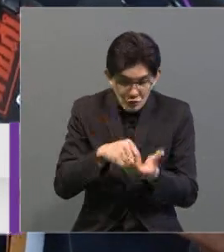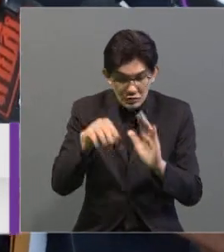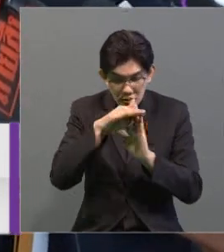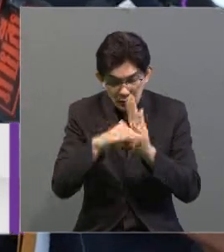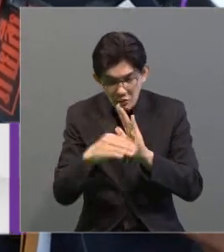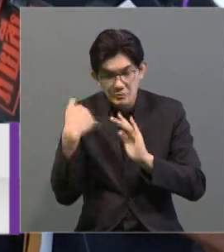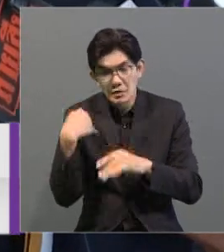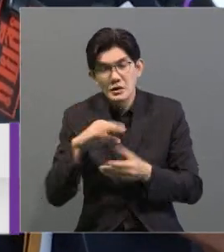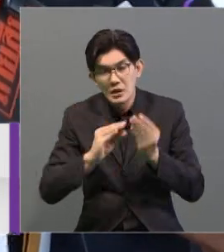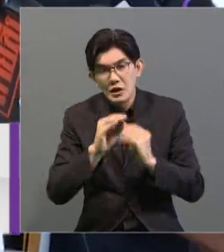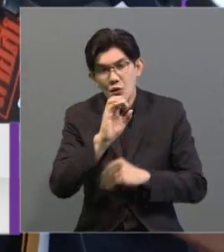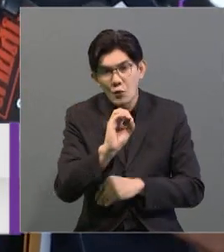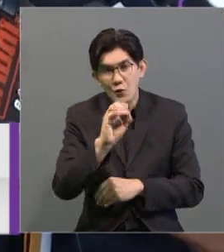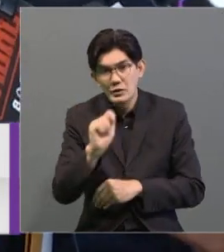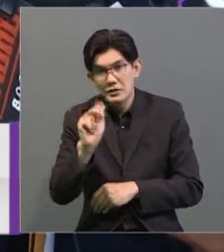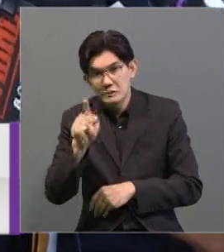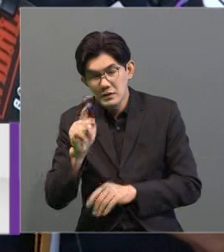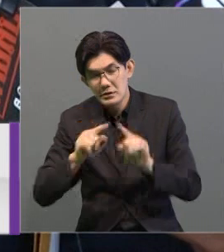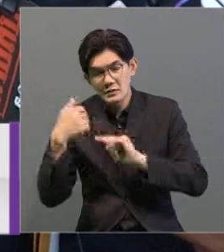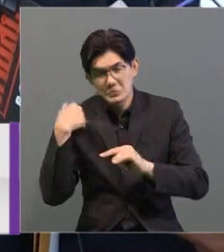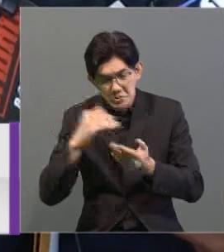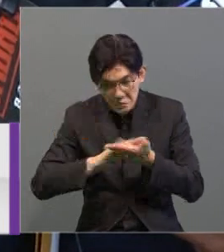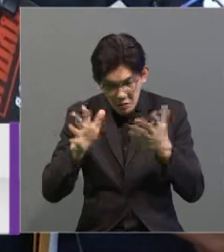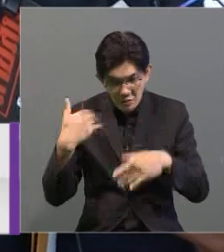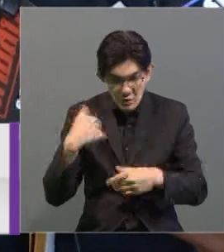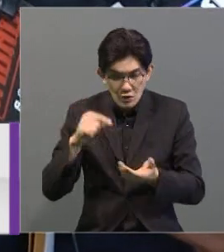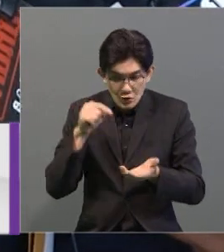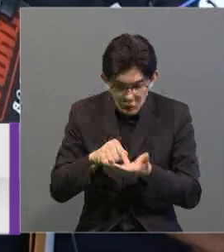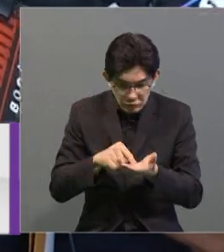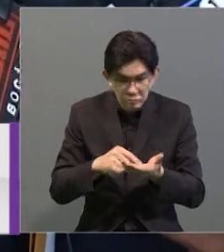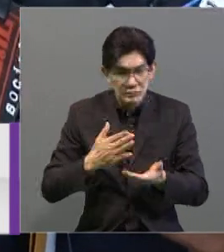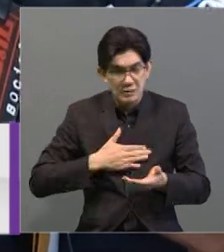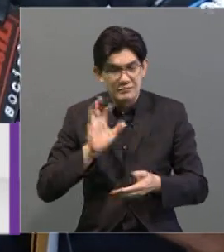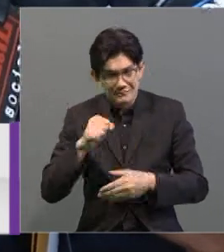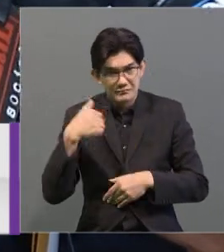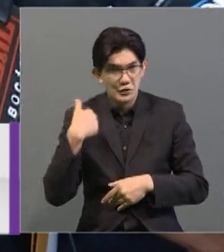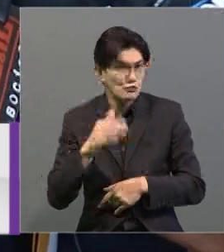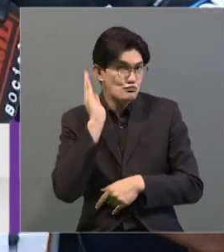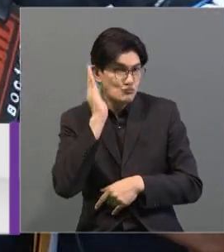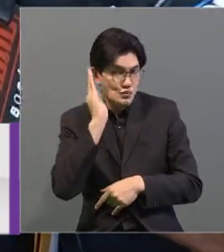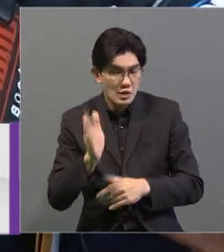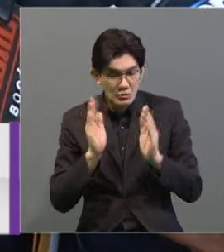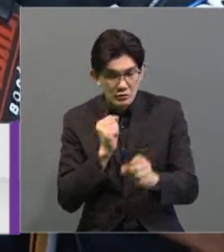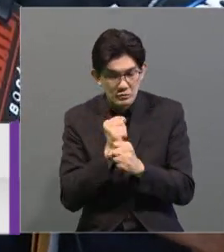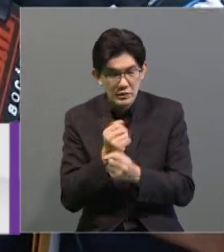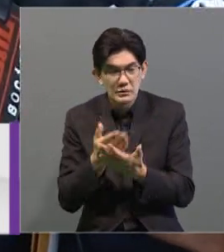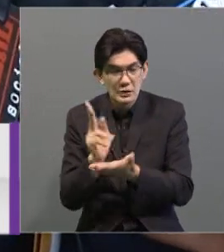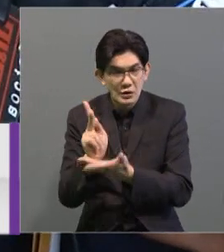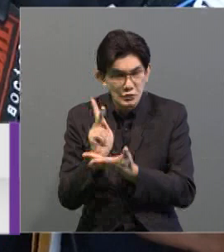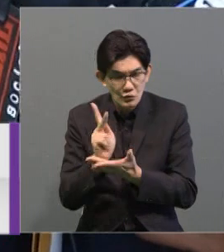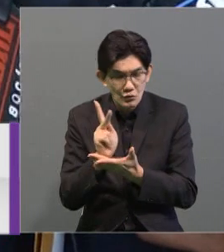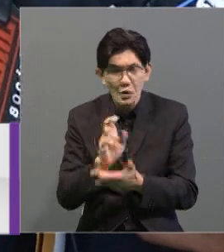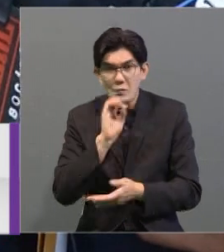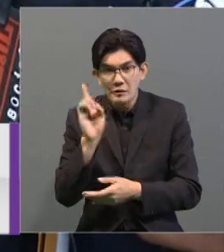อ OTP อะไรเสร็จสับปั๊บกดยืนยันตัวตนไปทางฝ่ายผู้ชายที่เป็นบอกเจ้าหน้าที่สินเชื่อก็บอกว่าอ๋